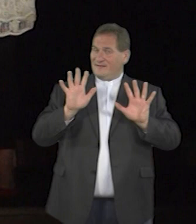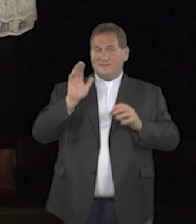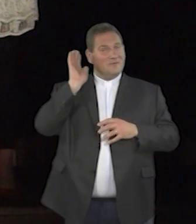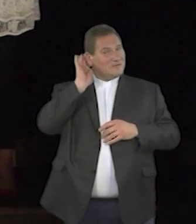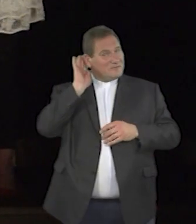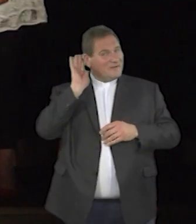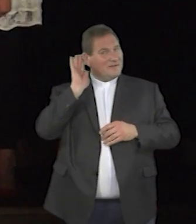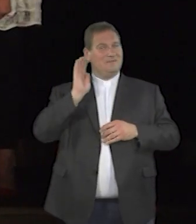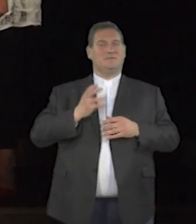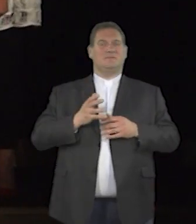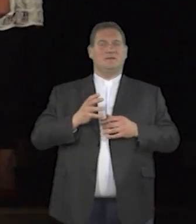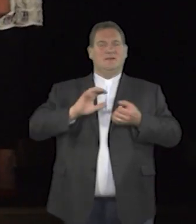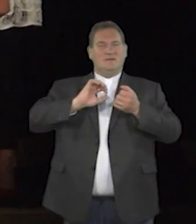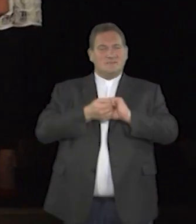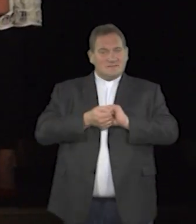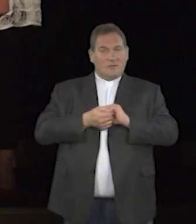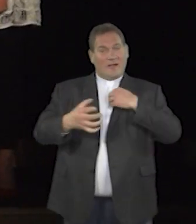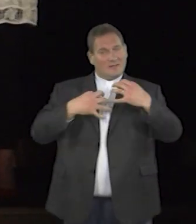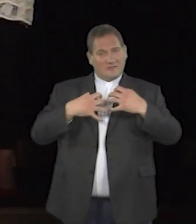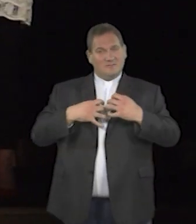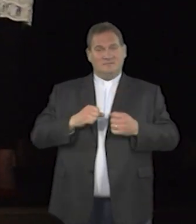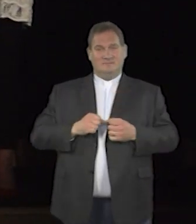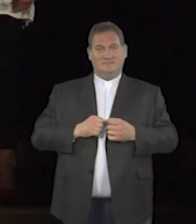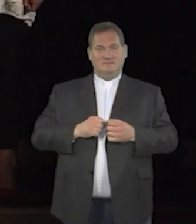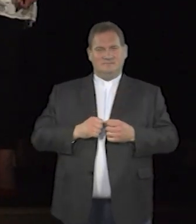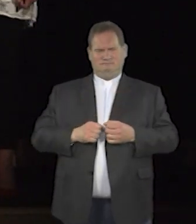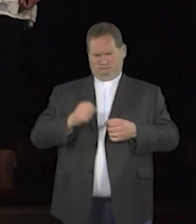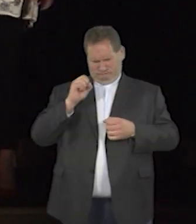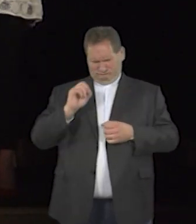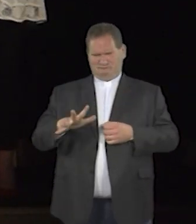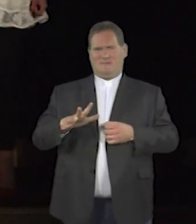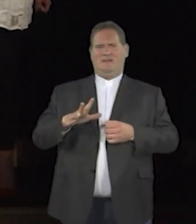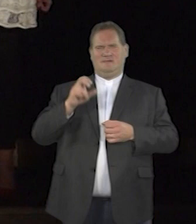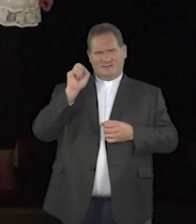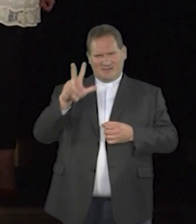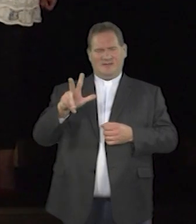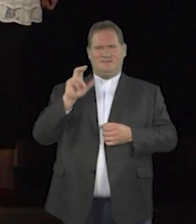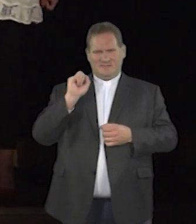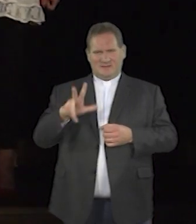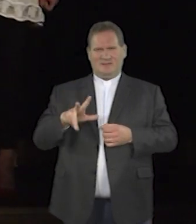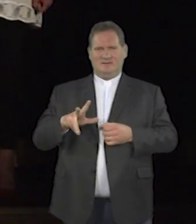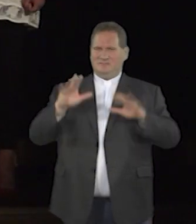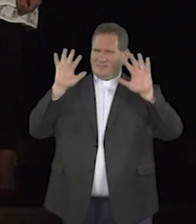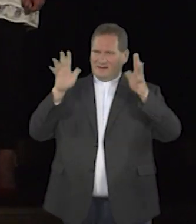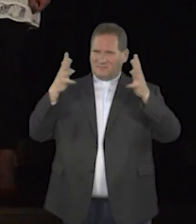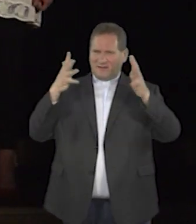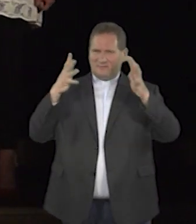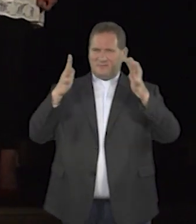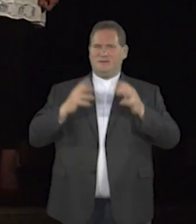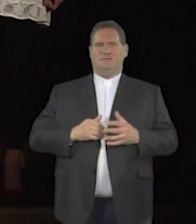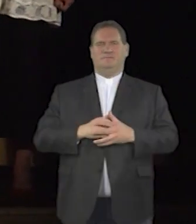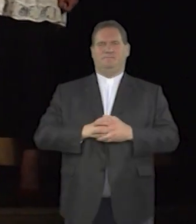Posłuchamy, czy są aktorzy. Są aktorzy? Są, odzywają się. To brawa, dobrze?